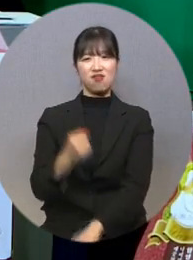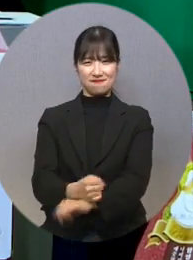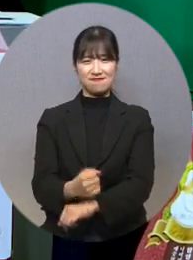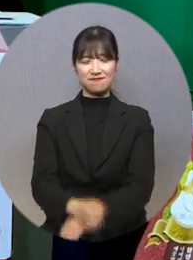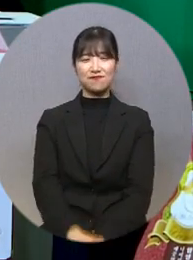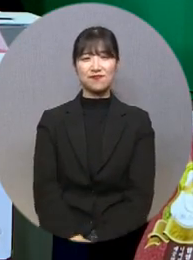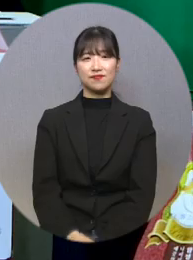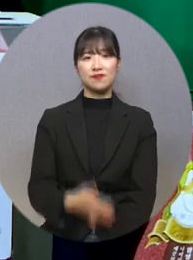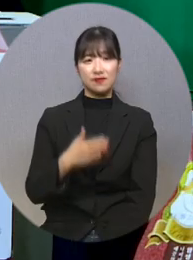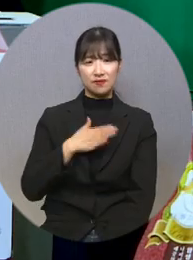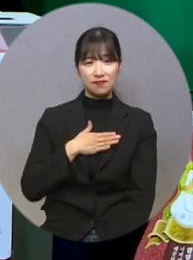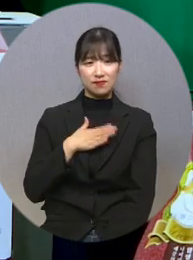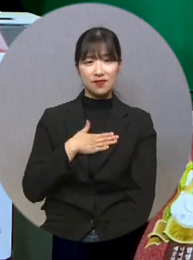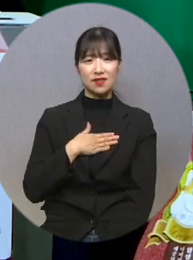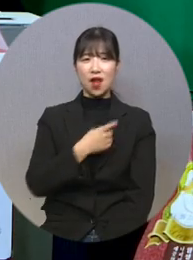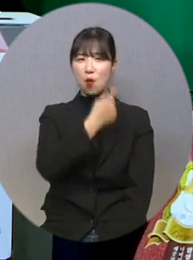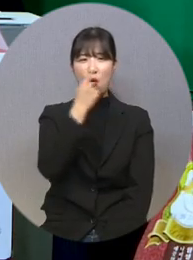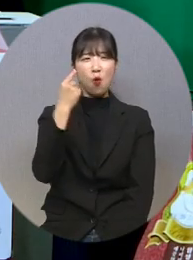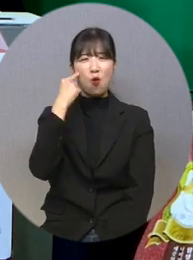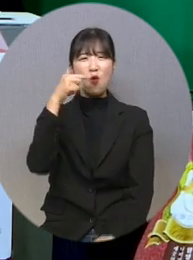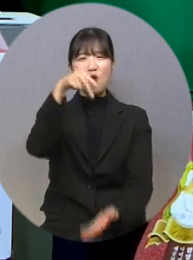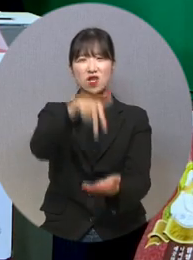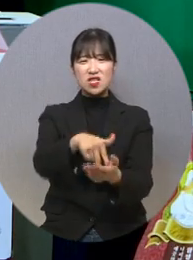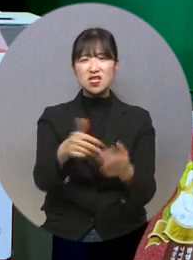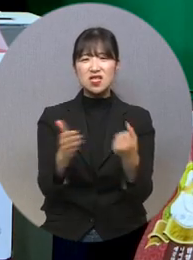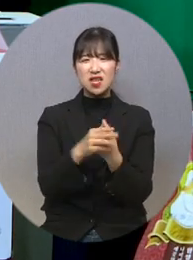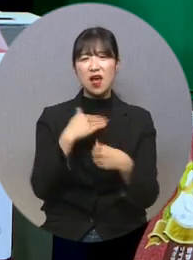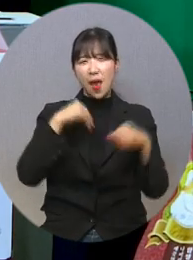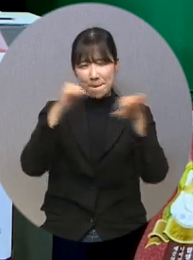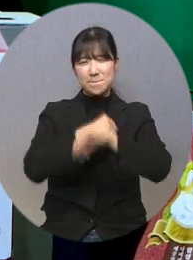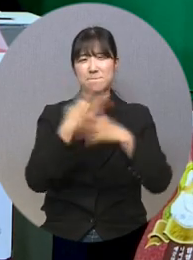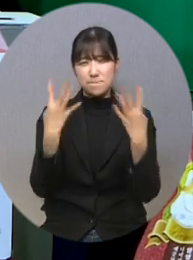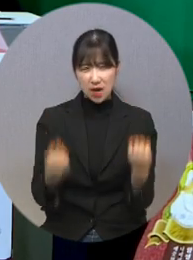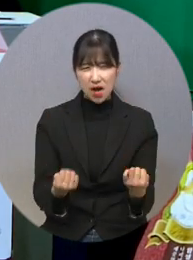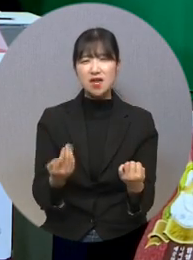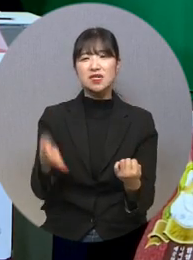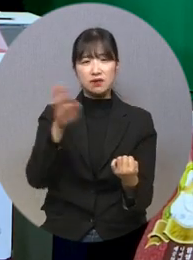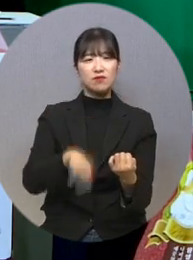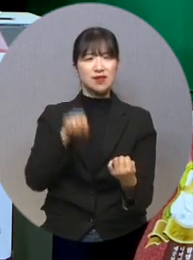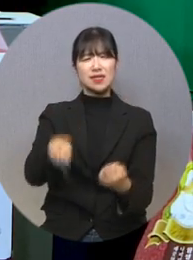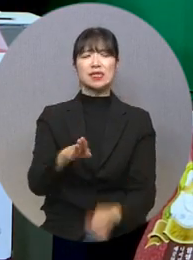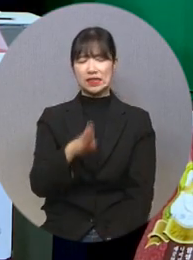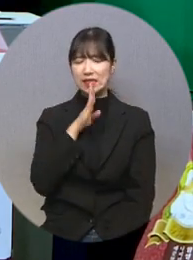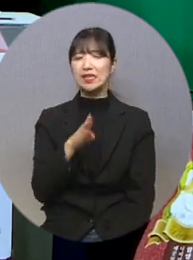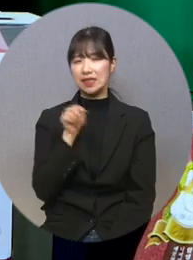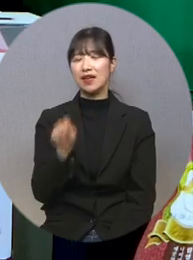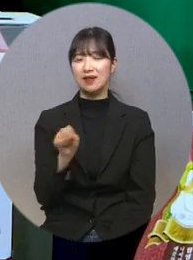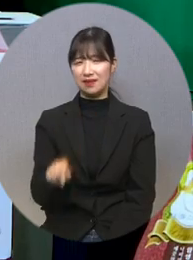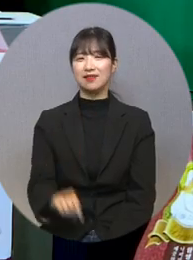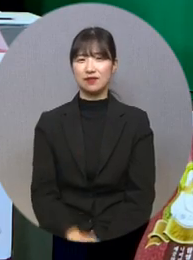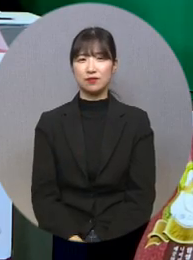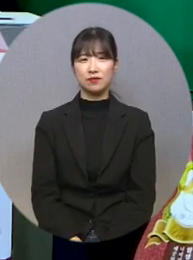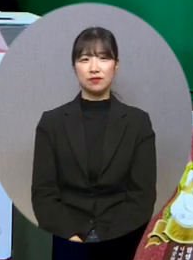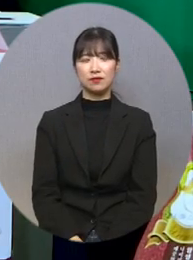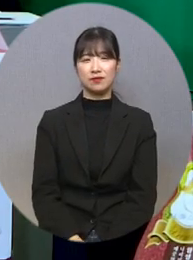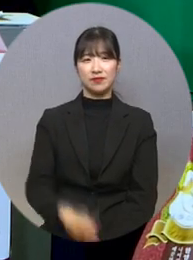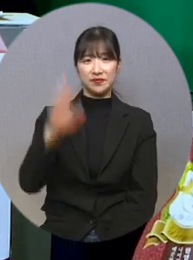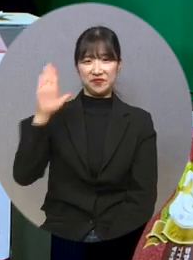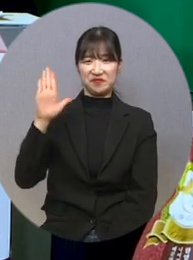제가요 보증서조가 좀 많이 망했는데 제가 진짜 보증서 드리겠습니다. 정말입니다, 진짜. 예, 진짜로